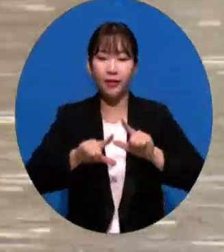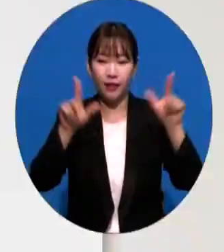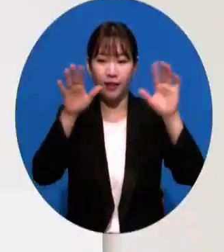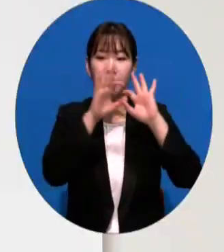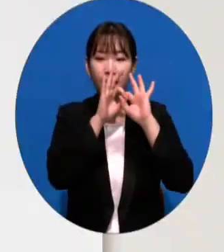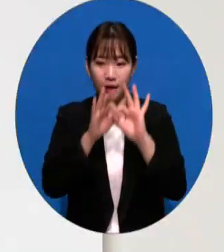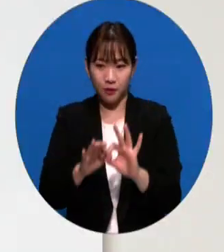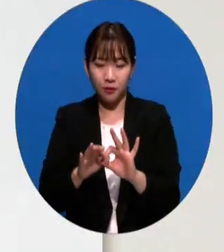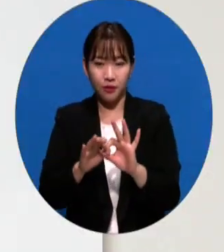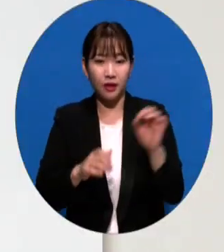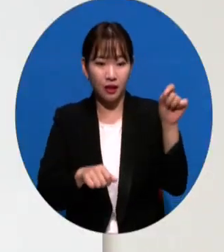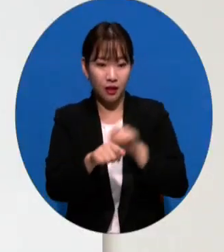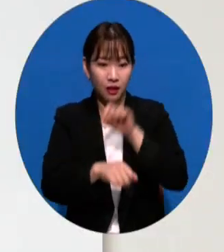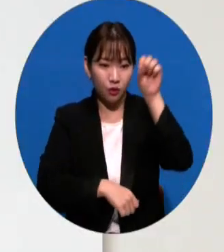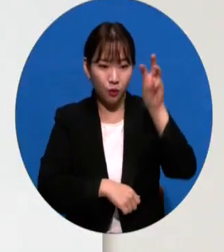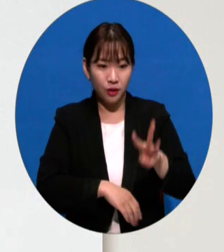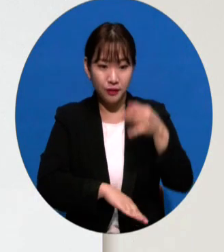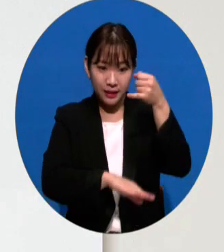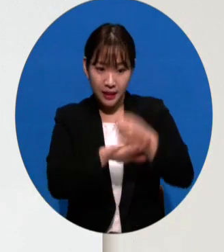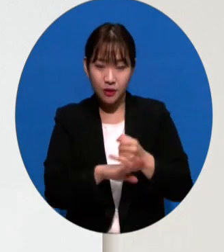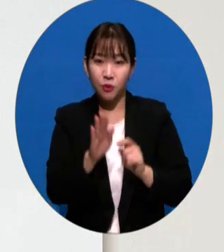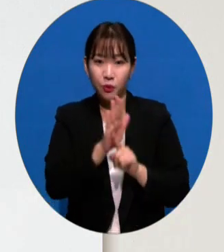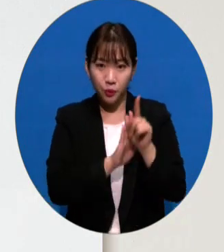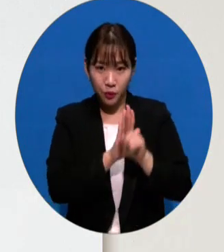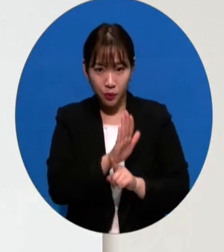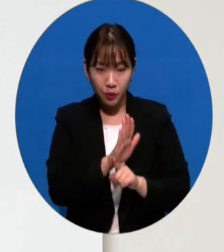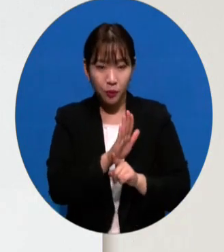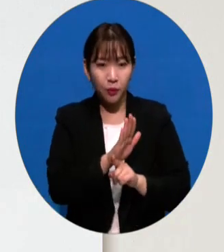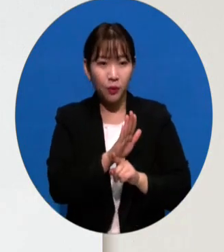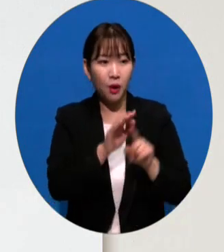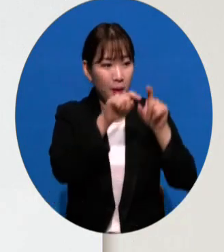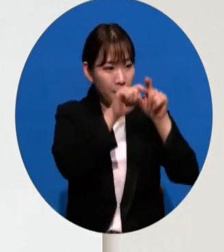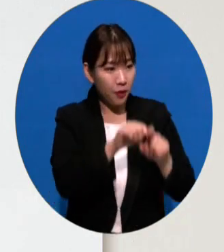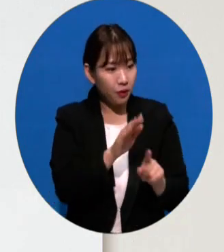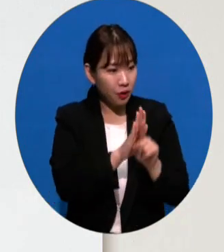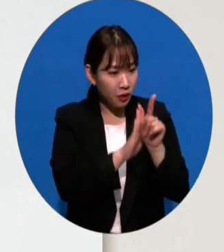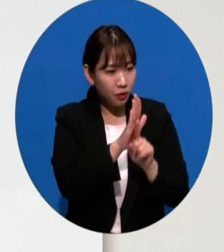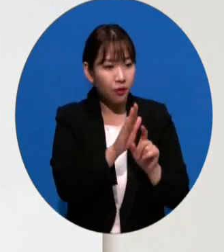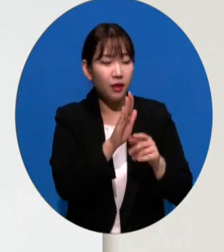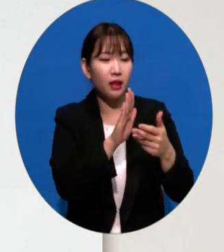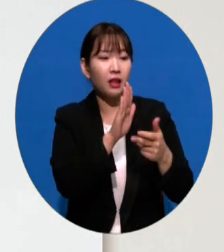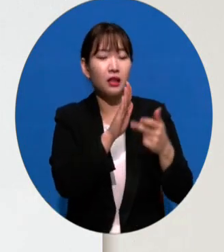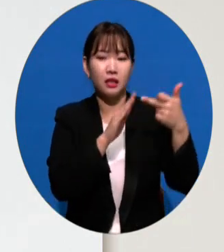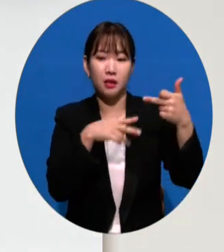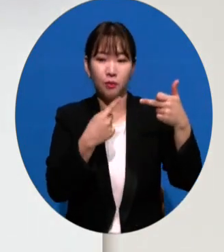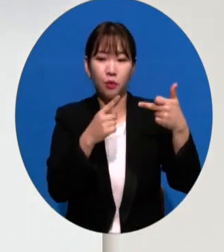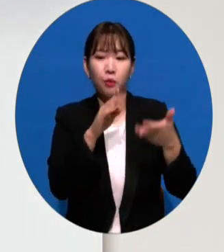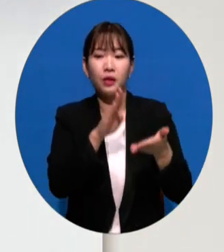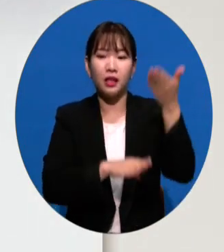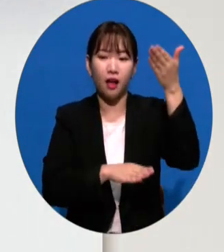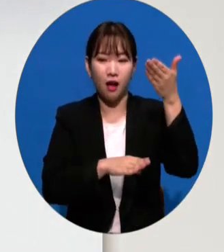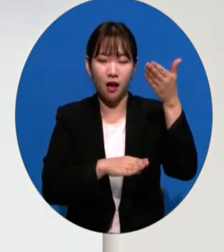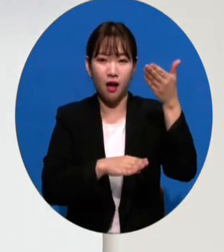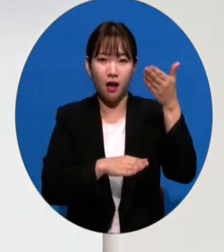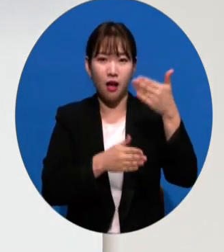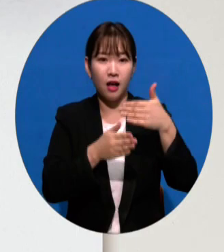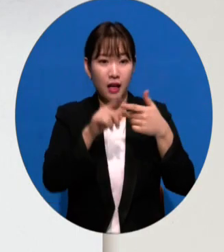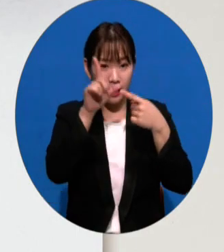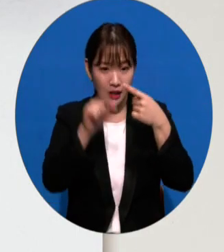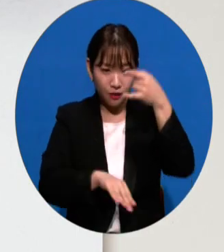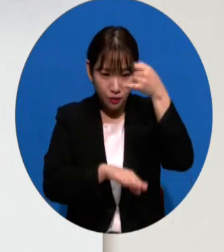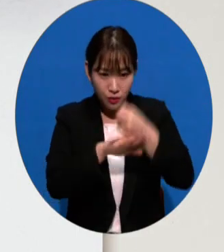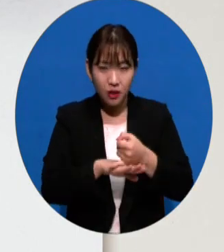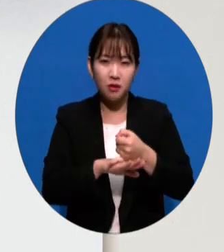있습니다. 특히 광주의 오늘 최저기온은 평년기온을 17도 이상 웃돌았고 광주와 전남 9개 시군에서 1월 1일